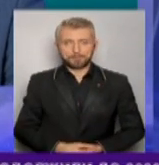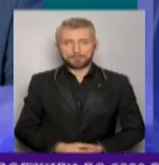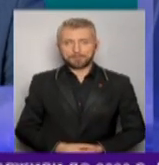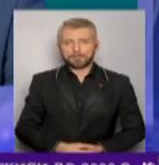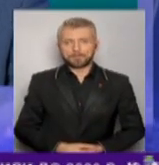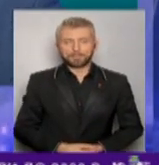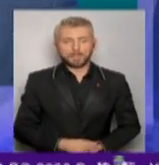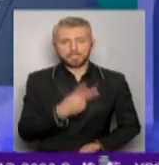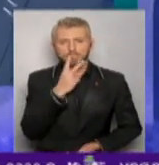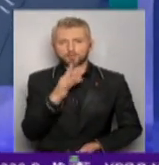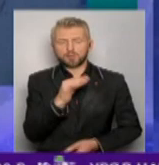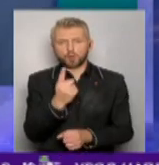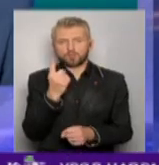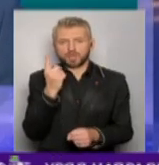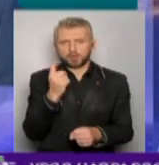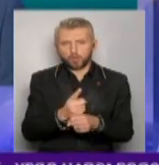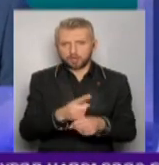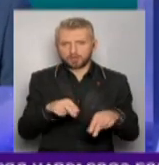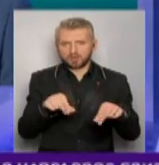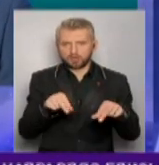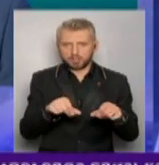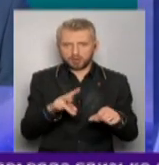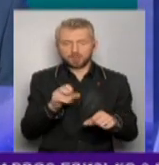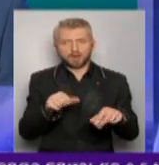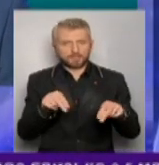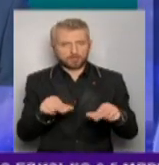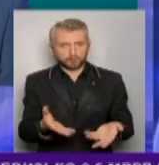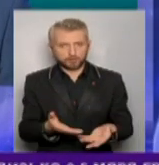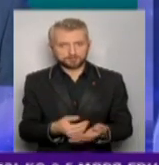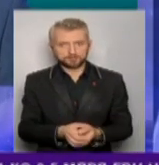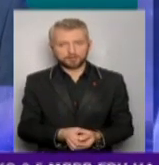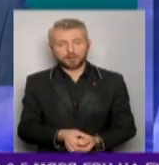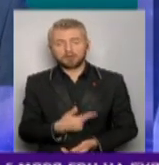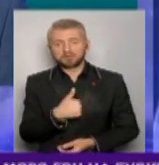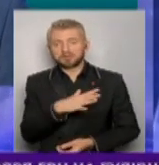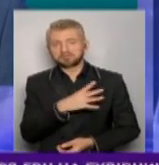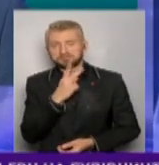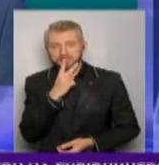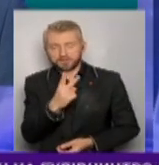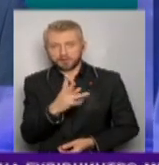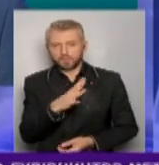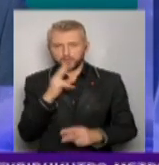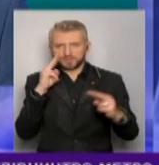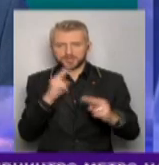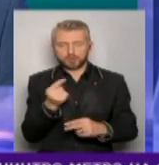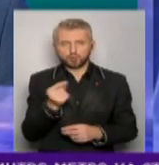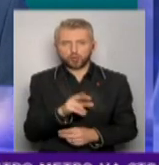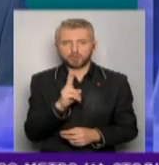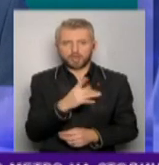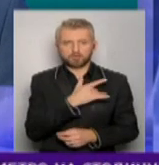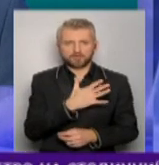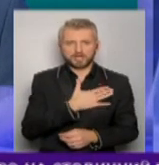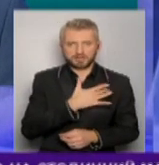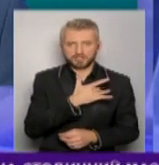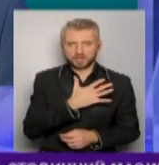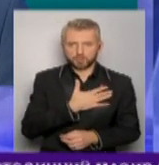Дивлюся про мораторій землі на землю. Дивилися ми і були свідками того, як